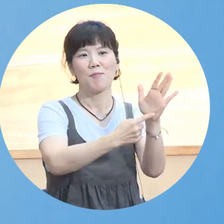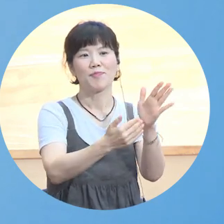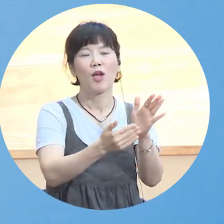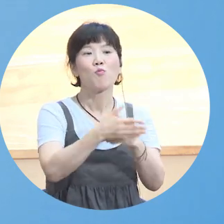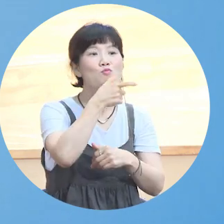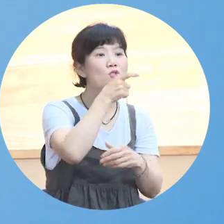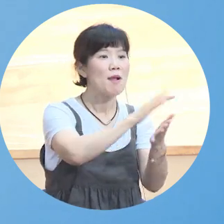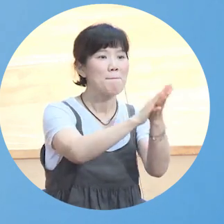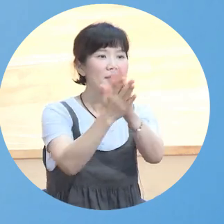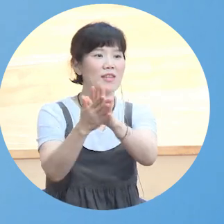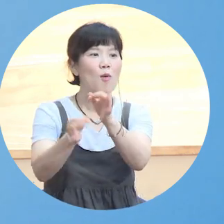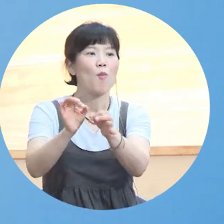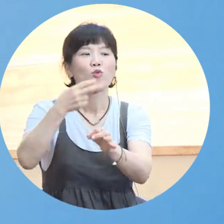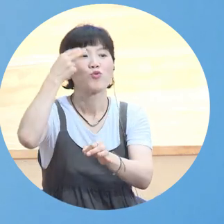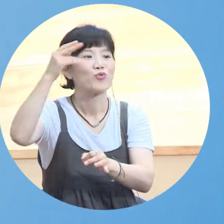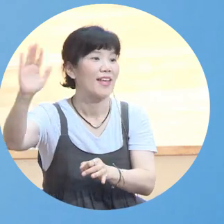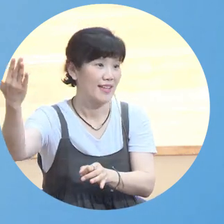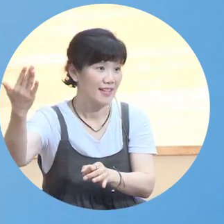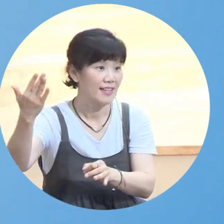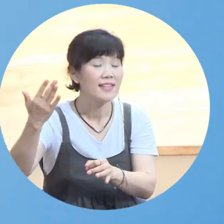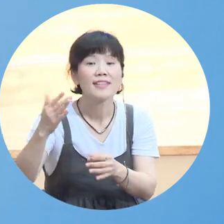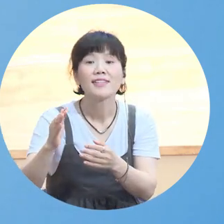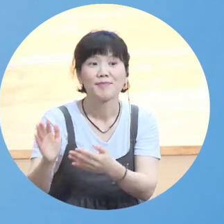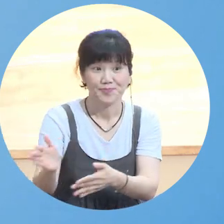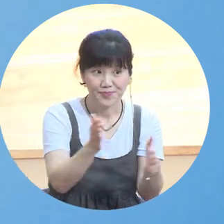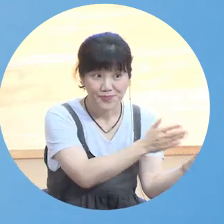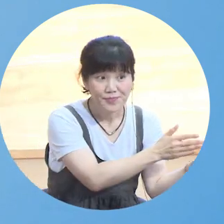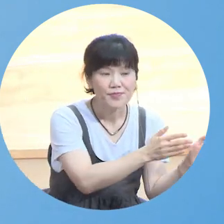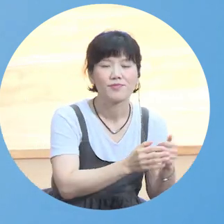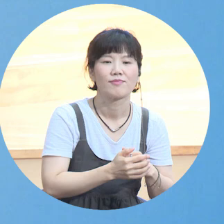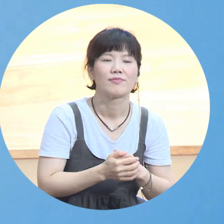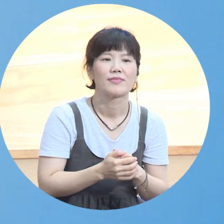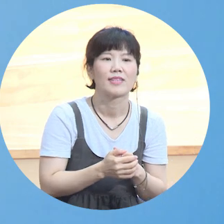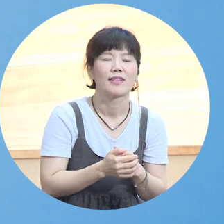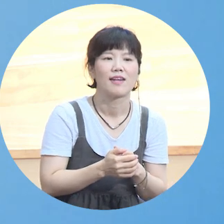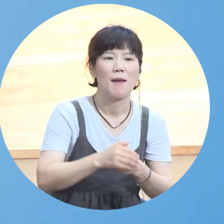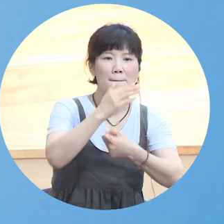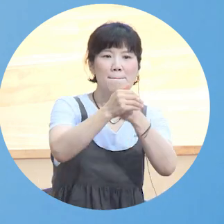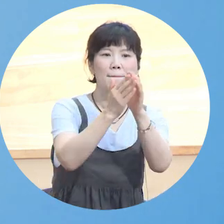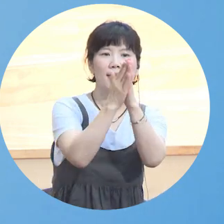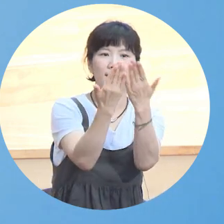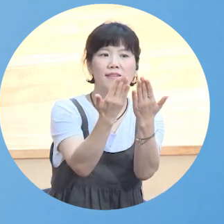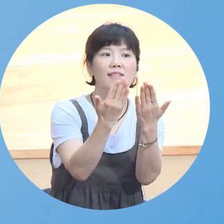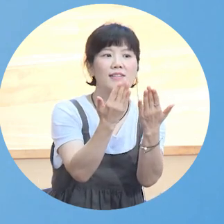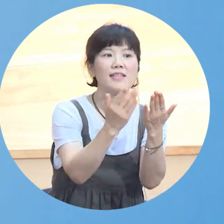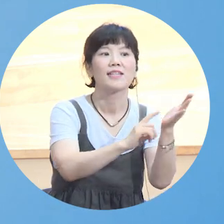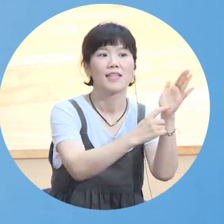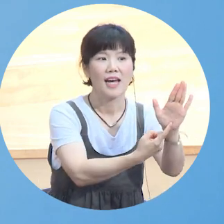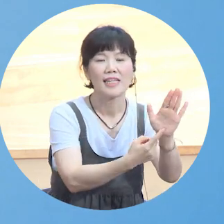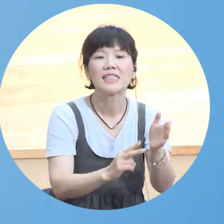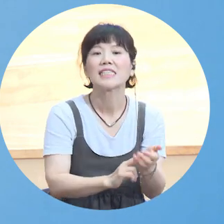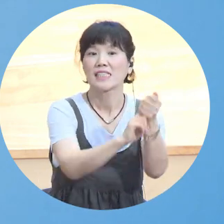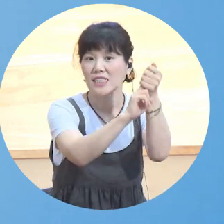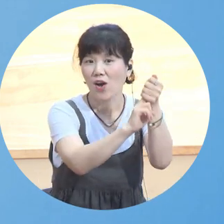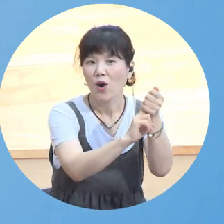되어진 자 그러면 성경이 말하는 기적은 어떤걸까요